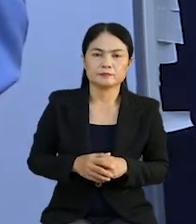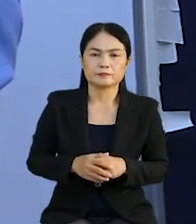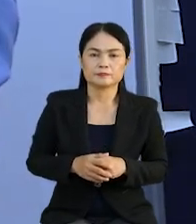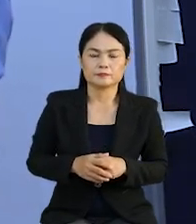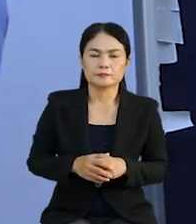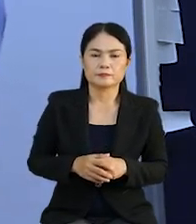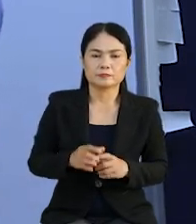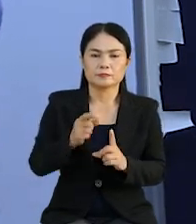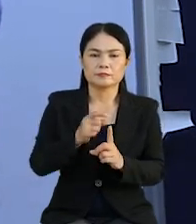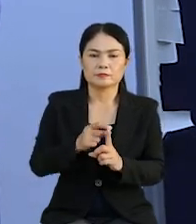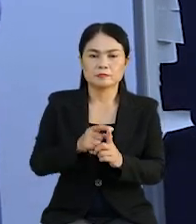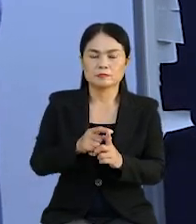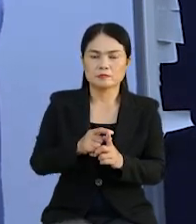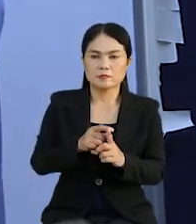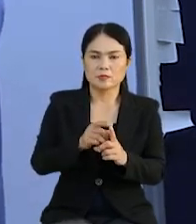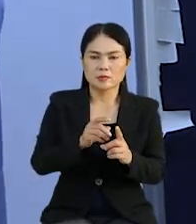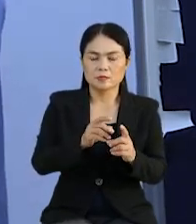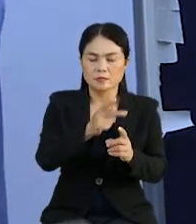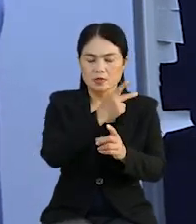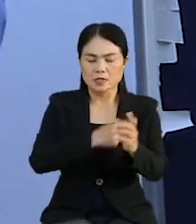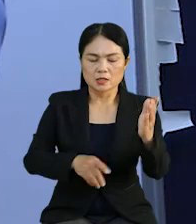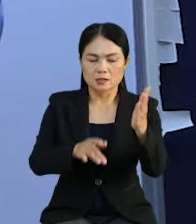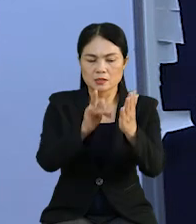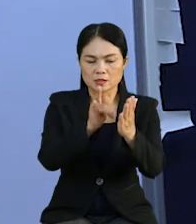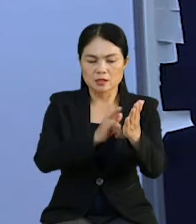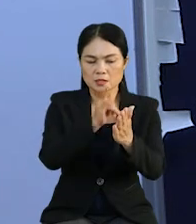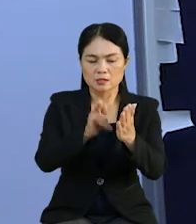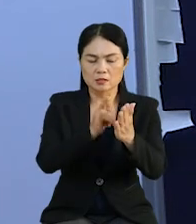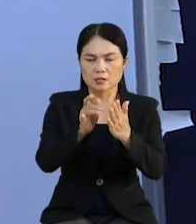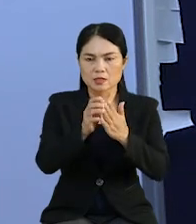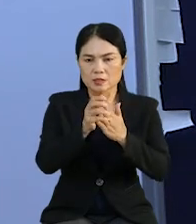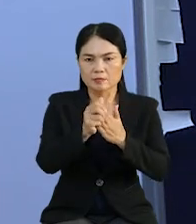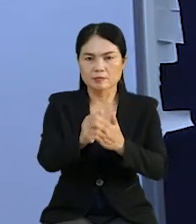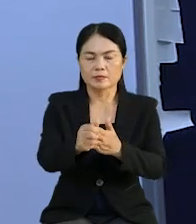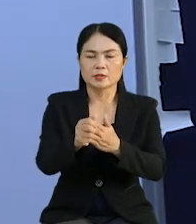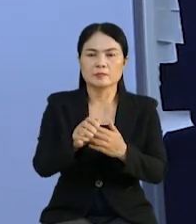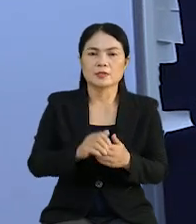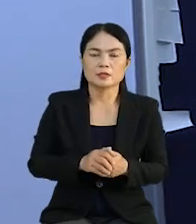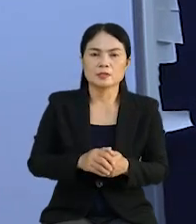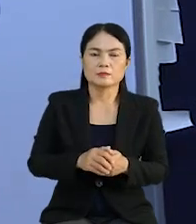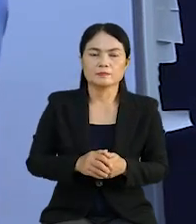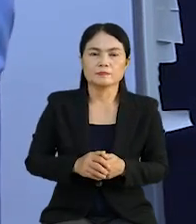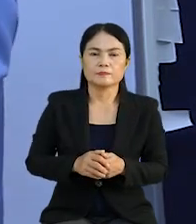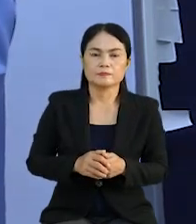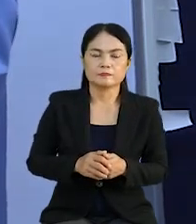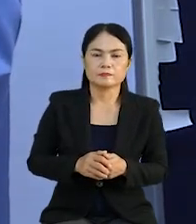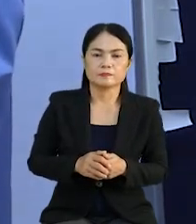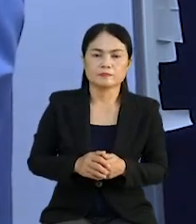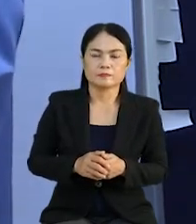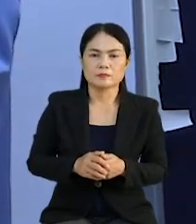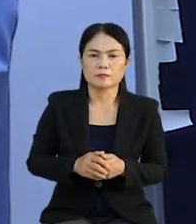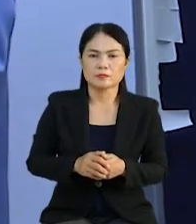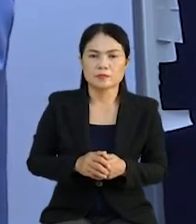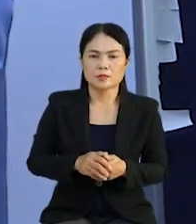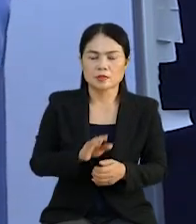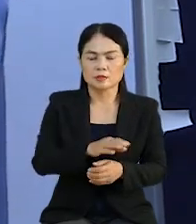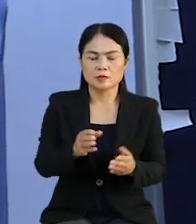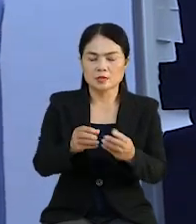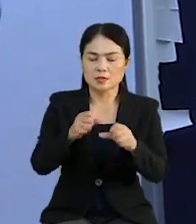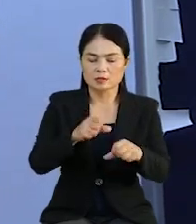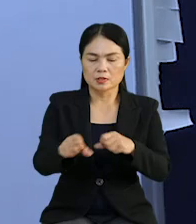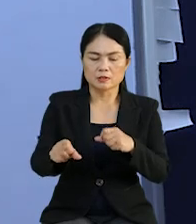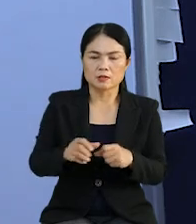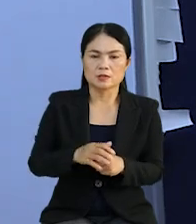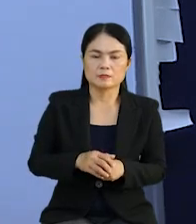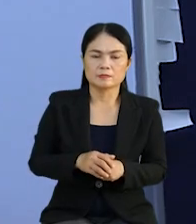บาทปีนี้อันทาเรียกรัฐาภิบาลเรียกรัฐาภิบาล บาดก้นอ่านบรรทัดเตี้ยก้น